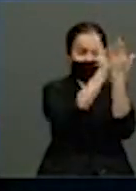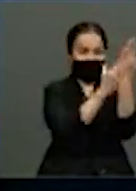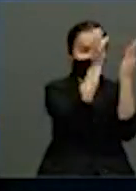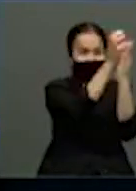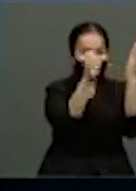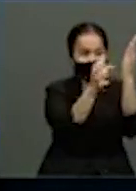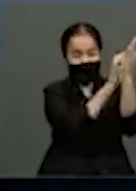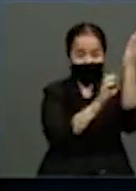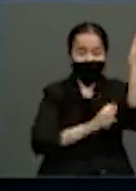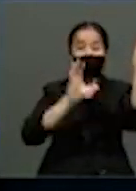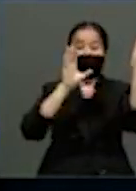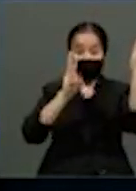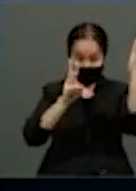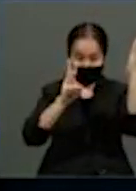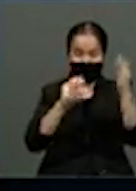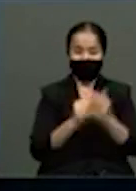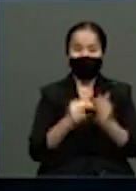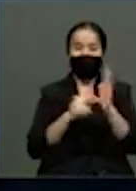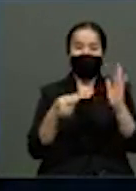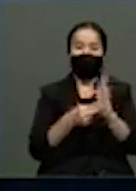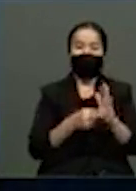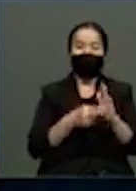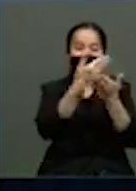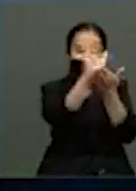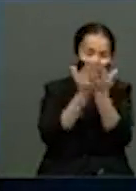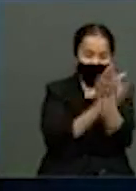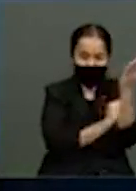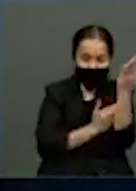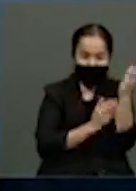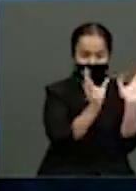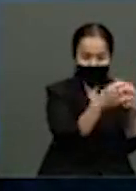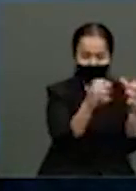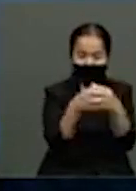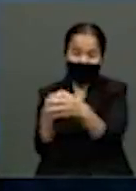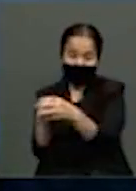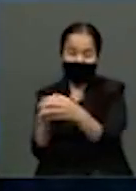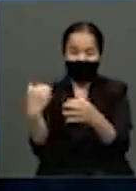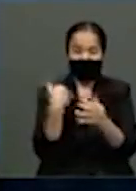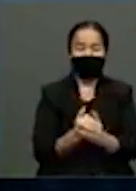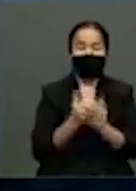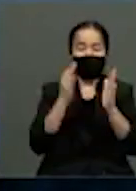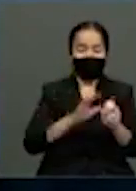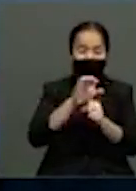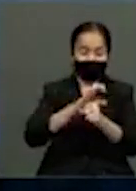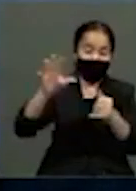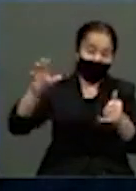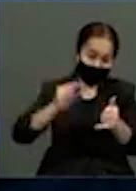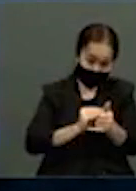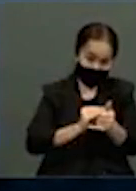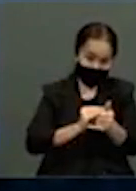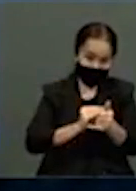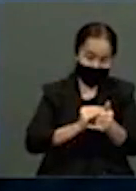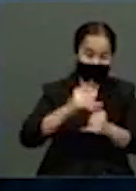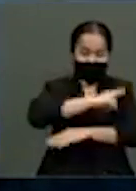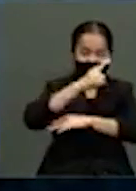ตเนี่ยก็จะเห็นนะครับว่าแบ่งกันเป็นคลัสเตอร์ที่พบมีผู้ป่วยภายใน14